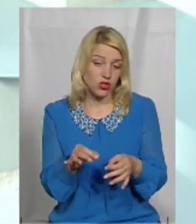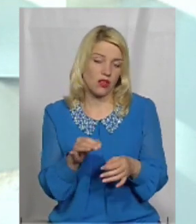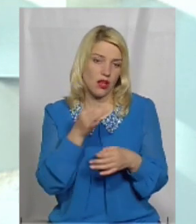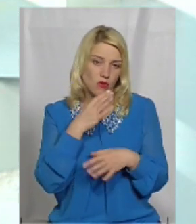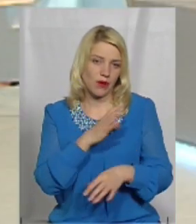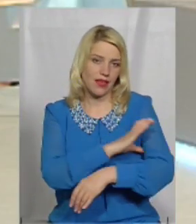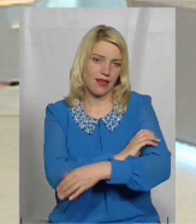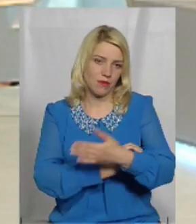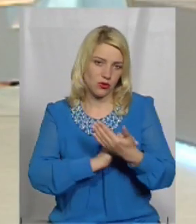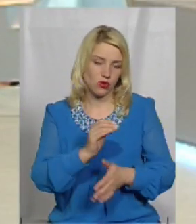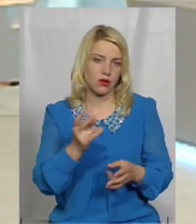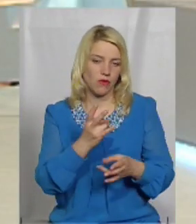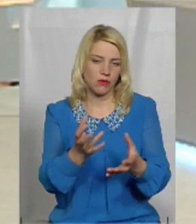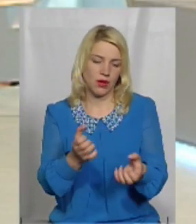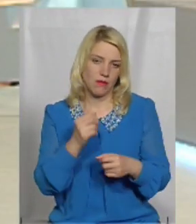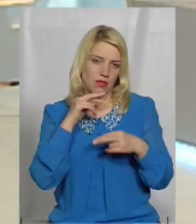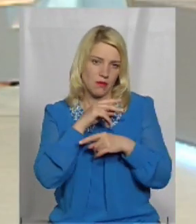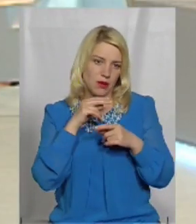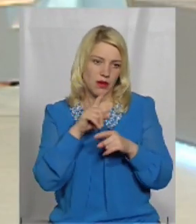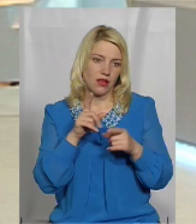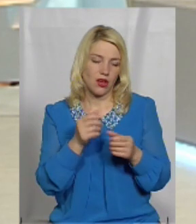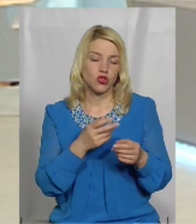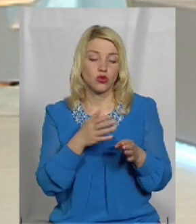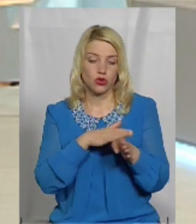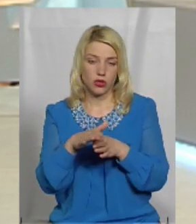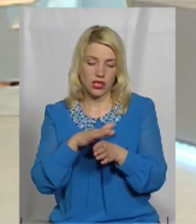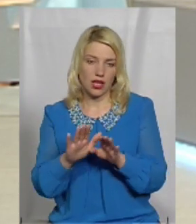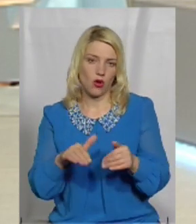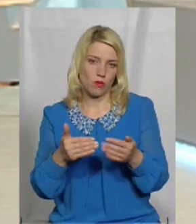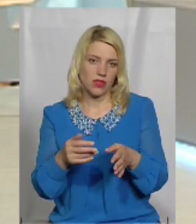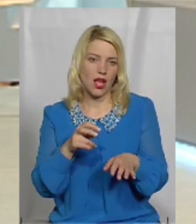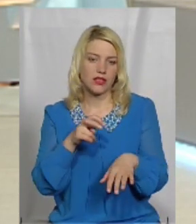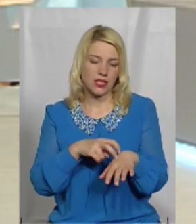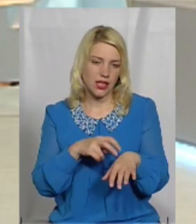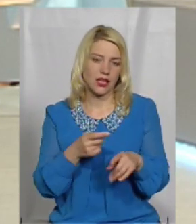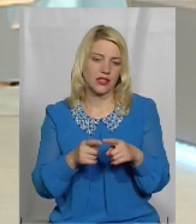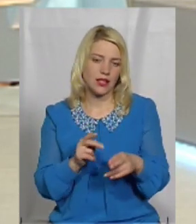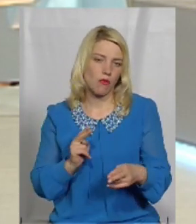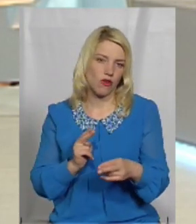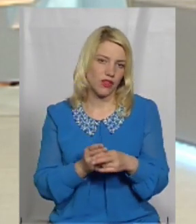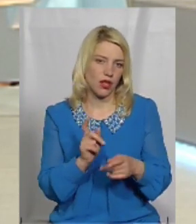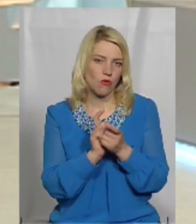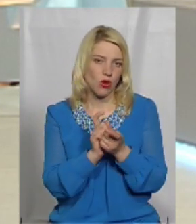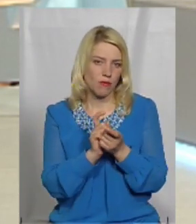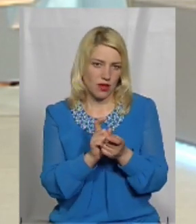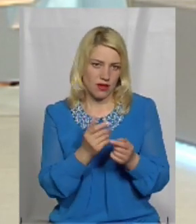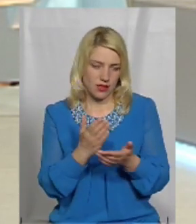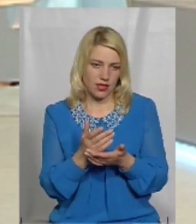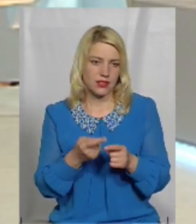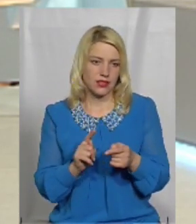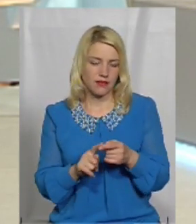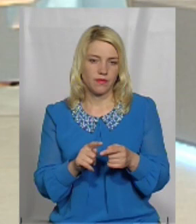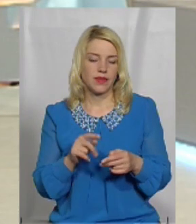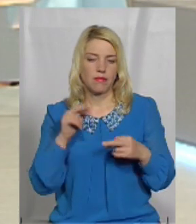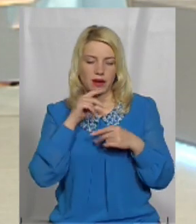він повинен приймати препарати, і якщо він дотримується рекомендацій лікаря, це є профілактика, це є боротьба, тому що в цих